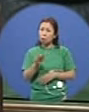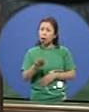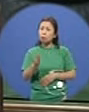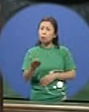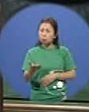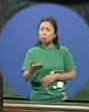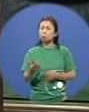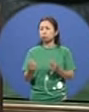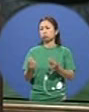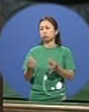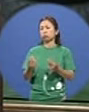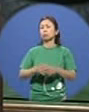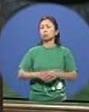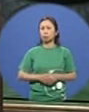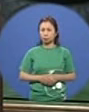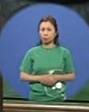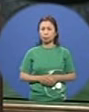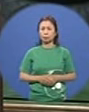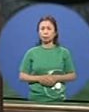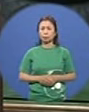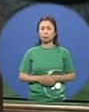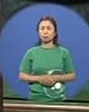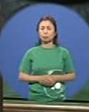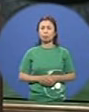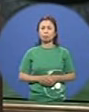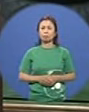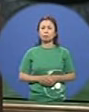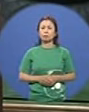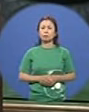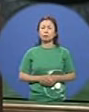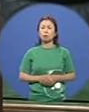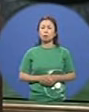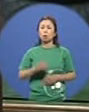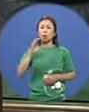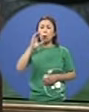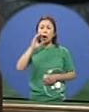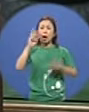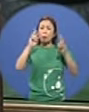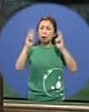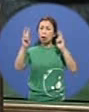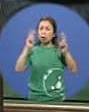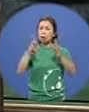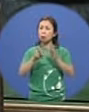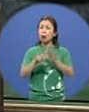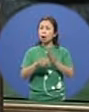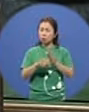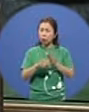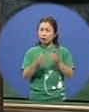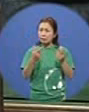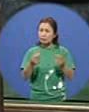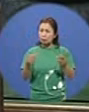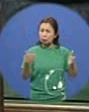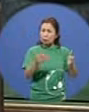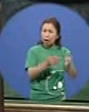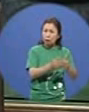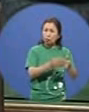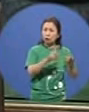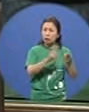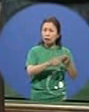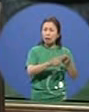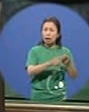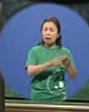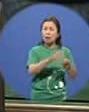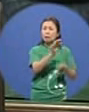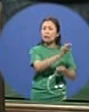あの例えば和歌山のあの企業ってね割合あの最終製品を作ってないやつが多いですね